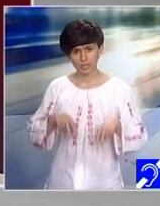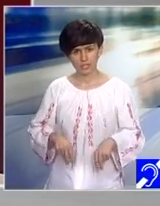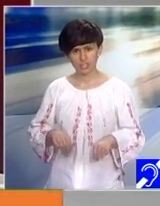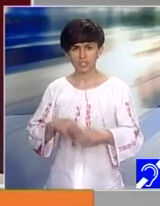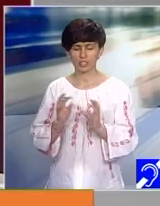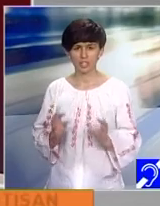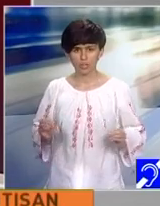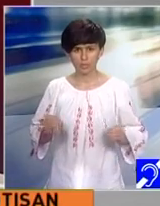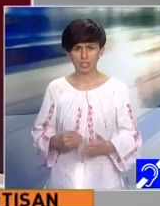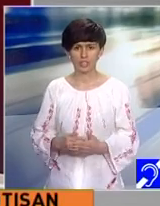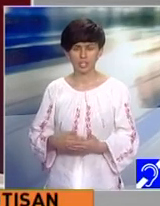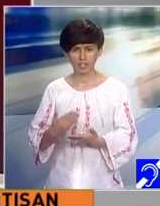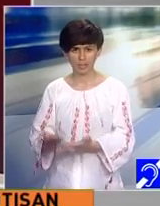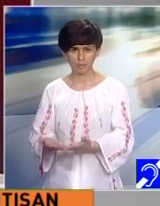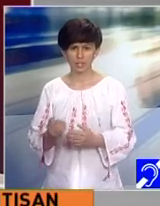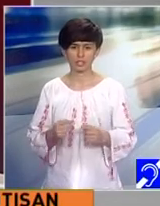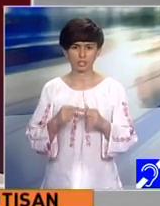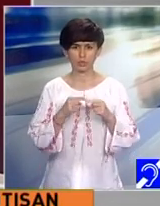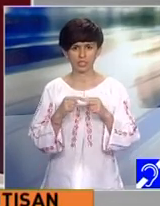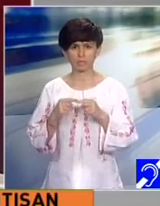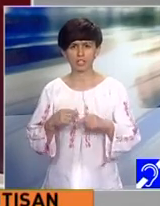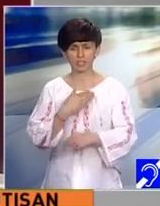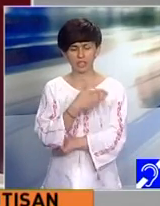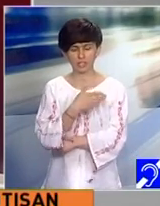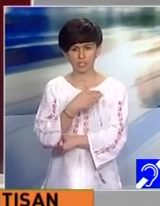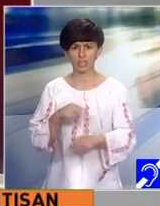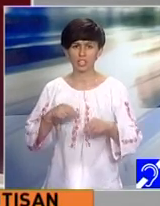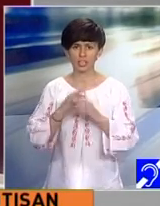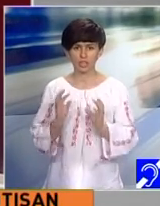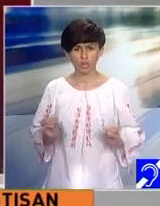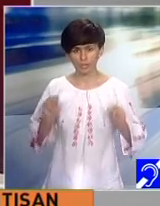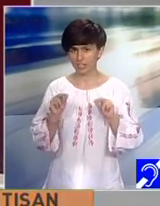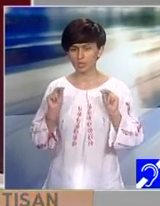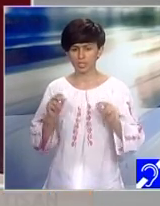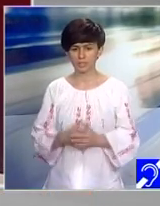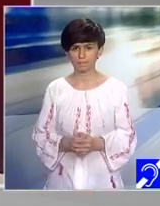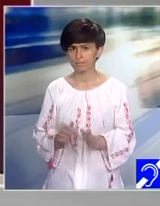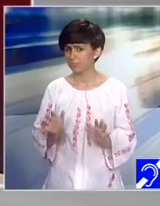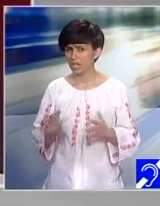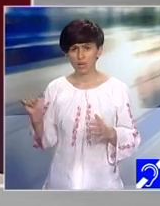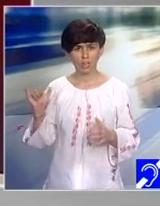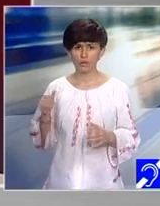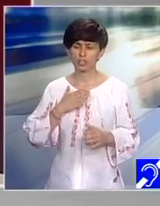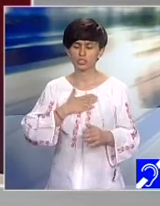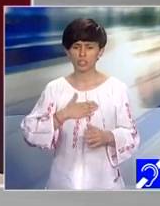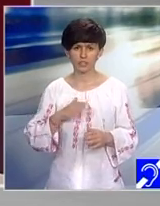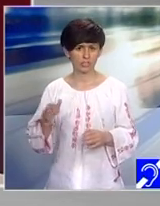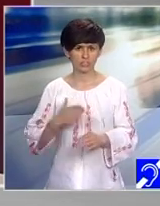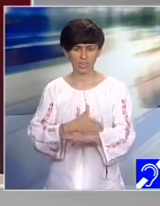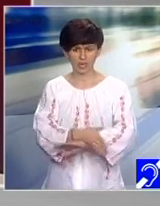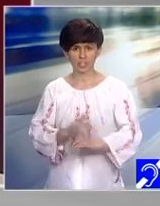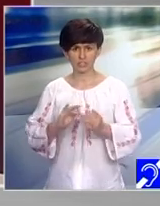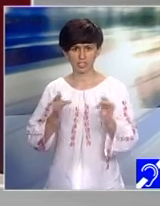dezbatere națională, România Educată. În acest sens, oricine dorește și are acces la internet, poate intra pe